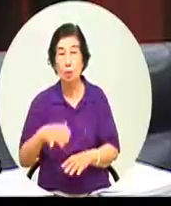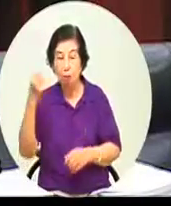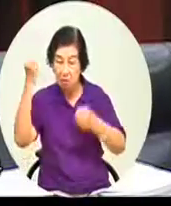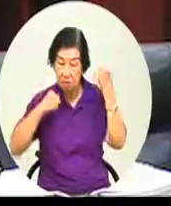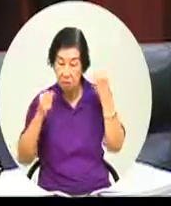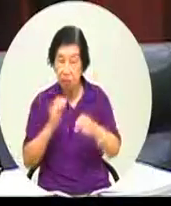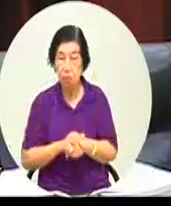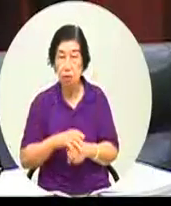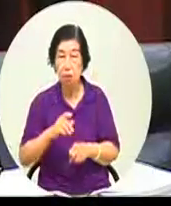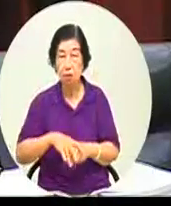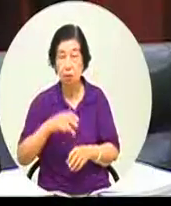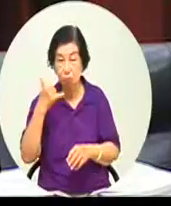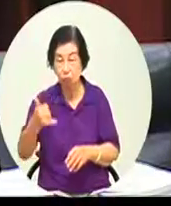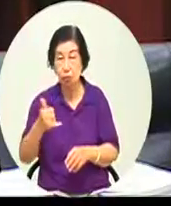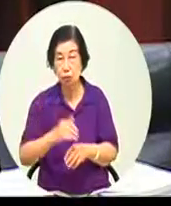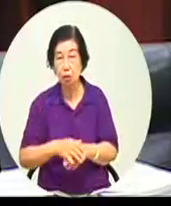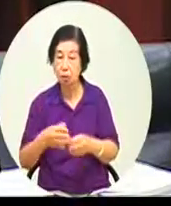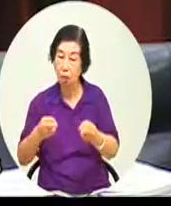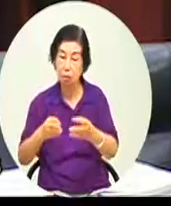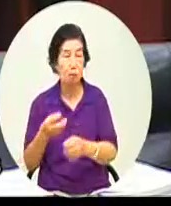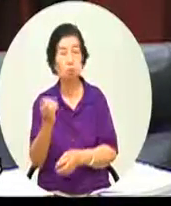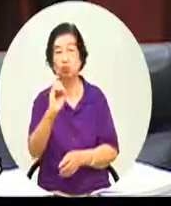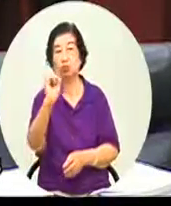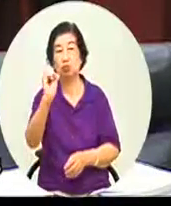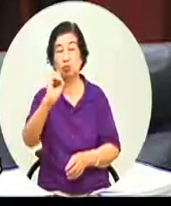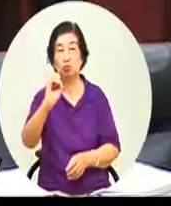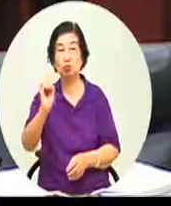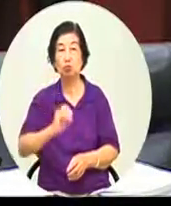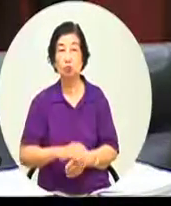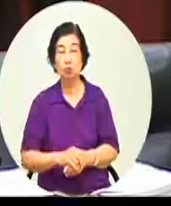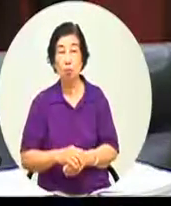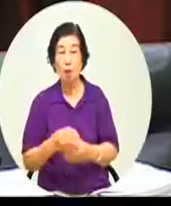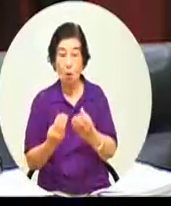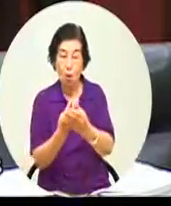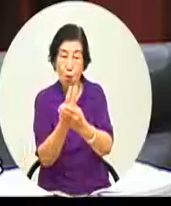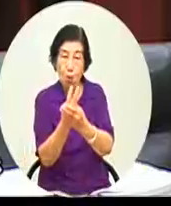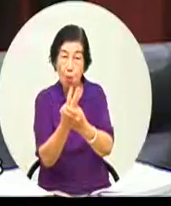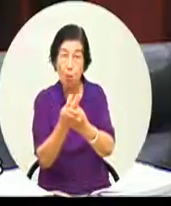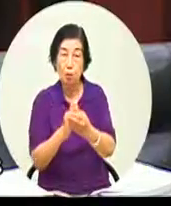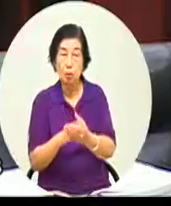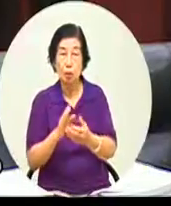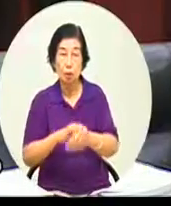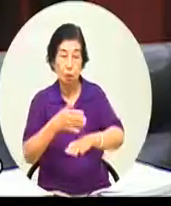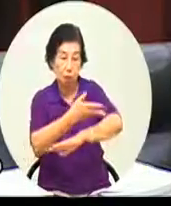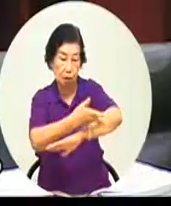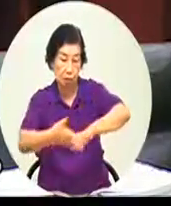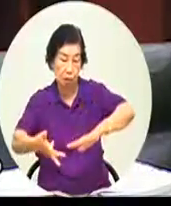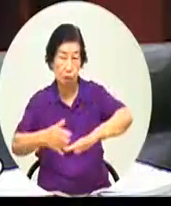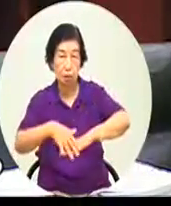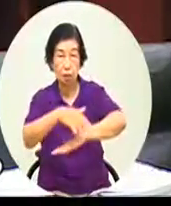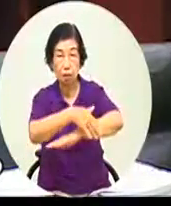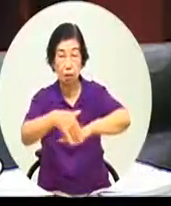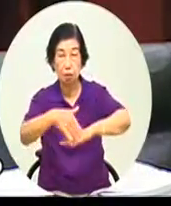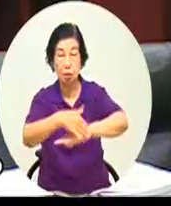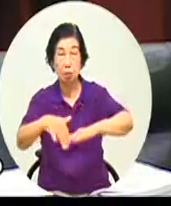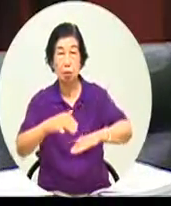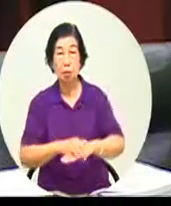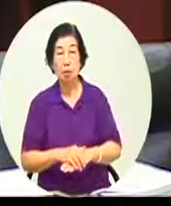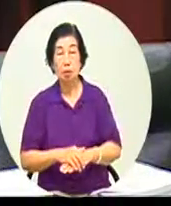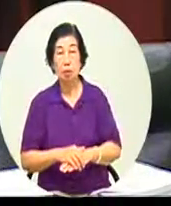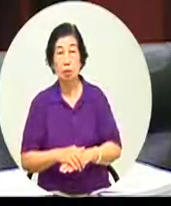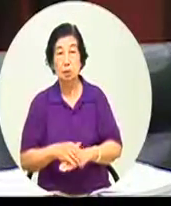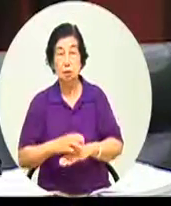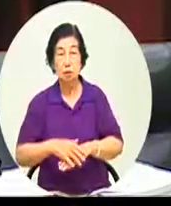话去求证，因为我相信温泉拢一定伫亚溪边啊嘛，所以讲大人讲野溪温泉，野溪温